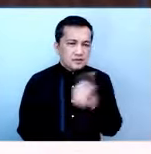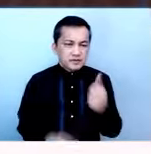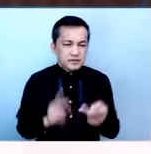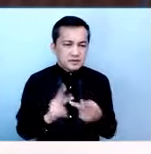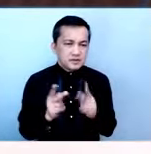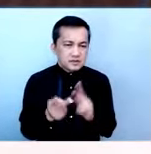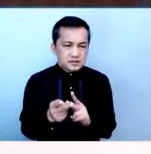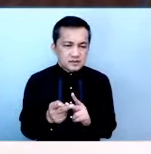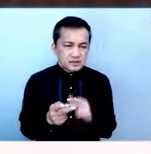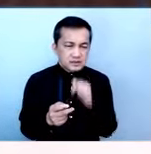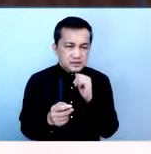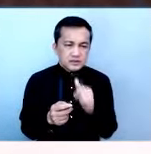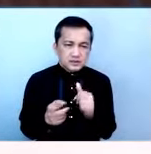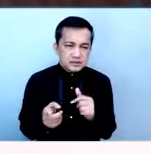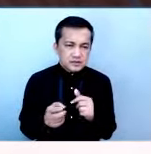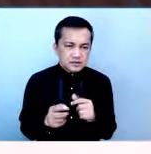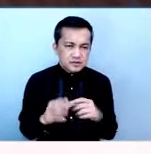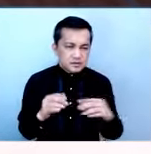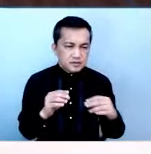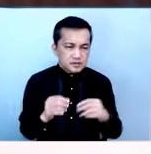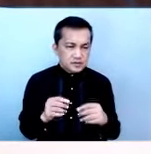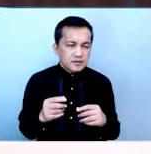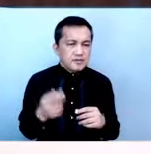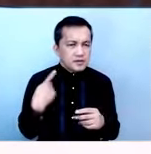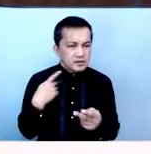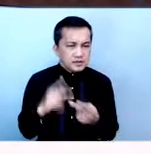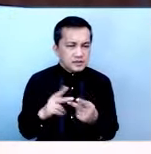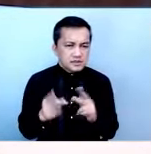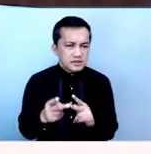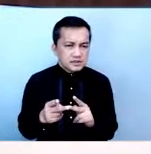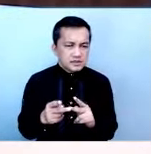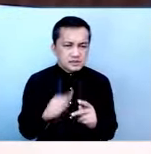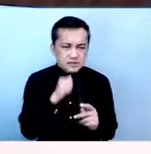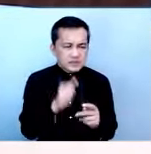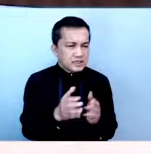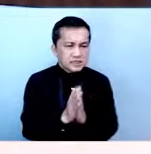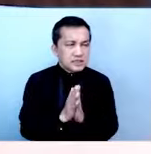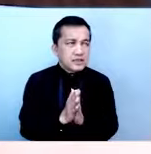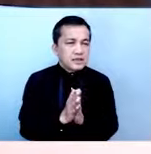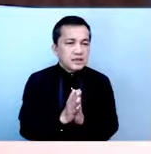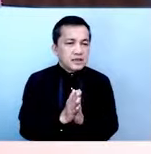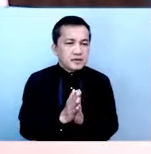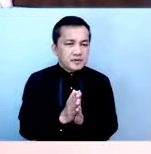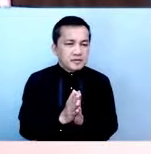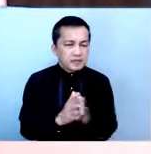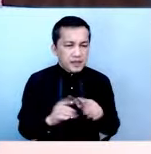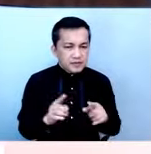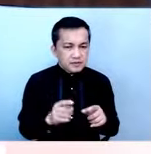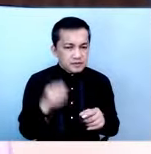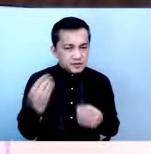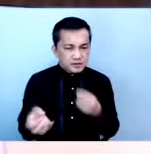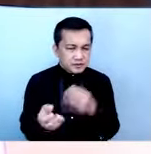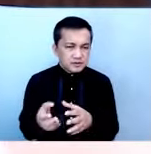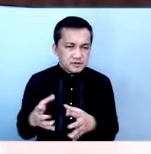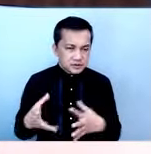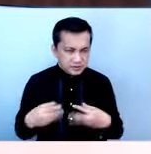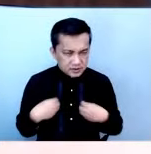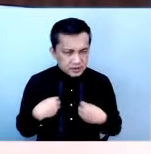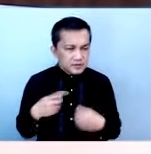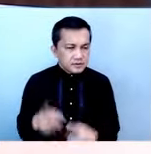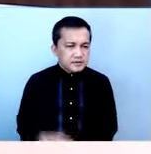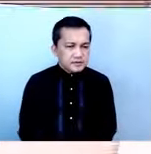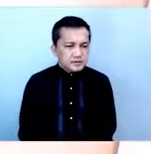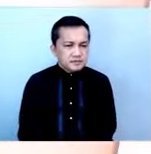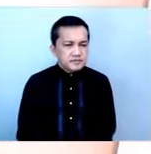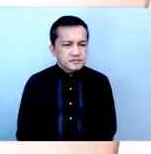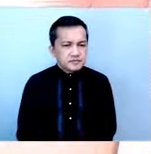tungkol sa ano natin, na pinag-usapan natin, may mga partner na hindi naman nila hinihingi yun. Pero dahil binibigay mo, tinatanggap nila. Dahil,